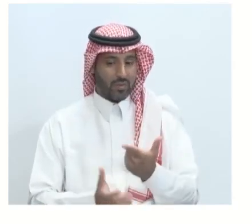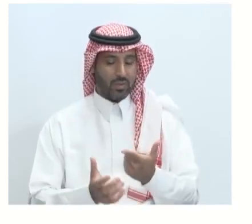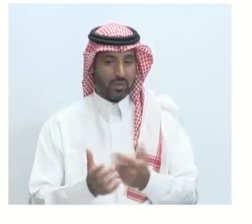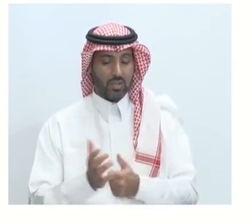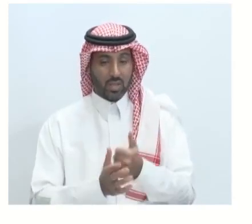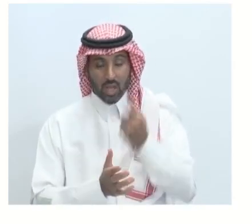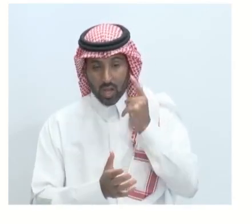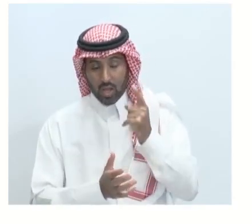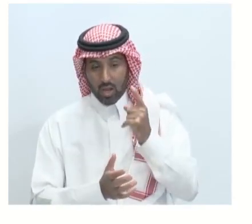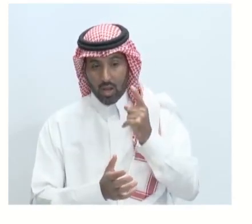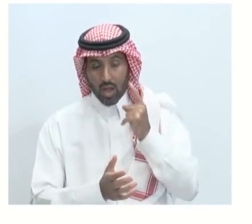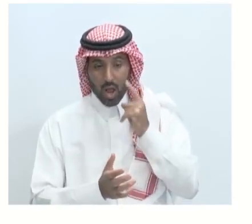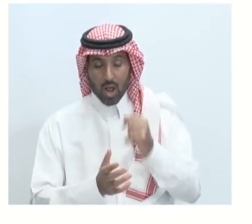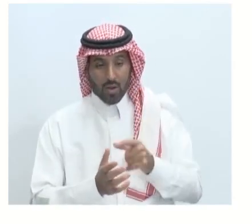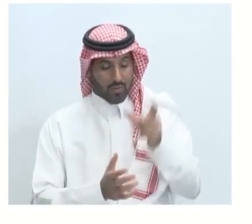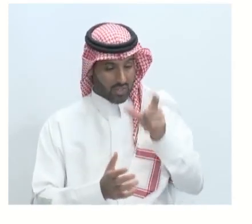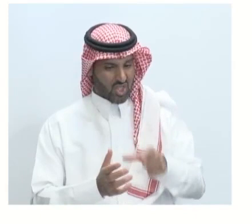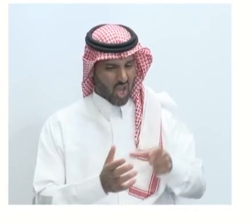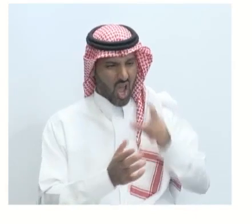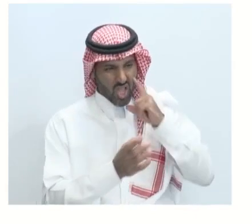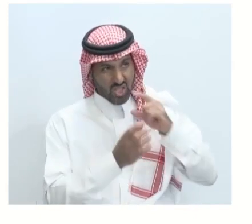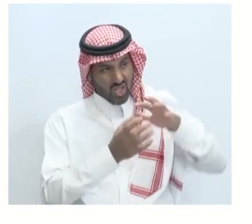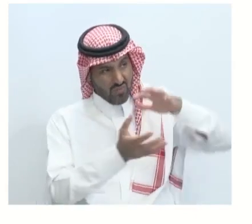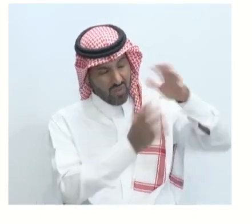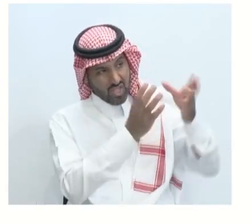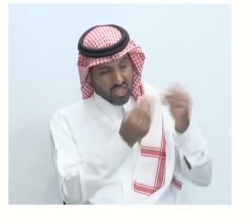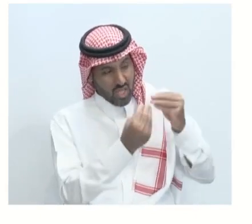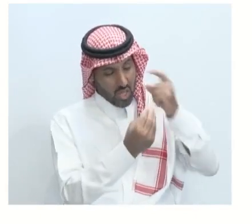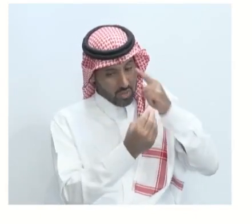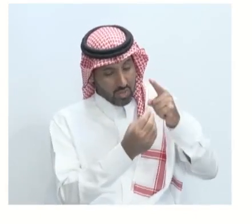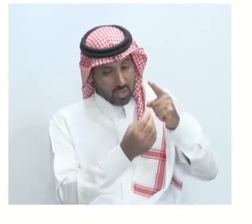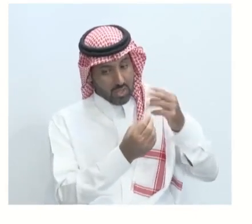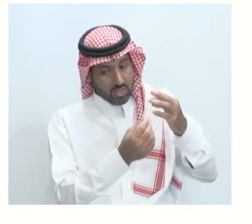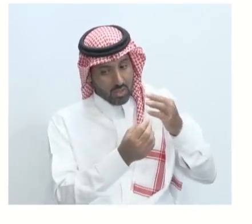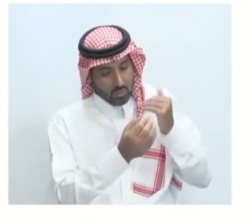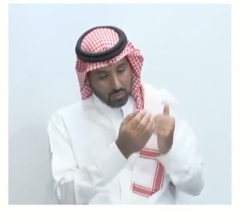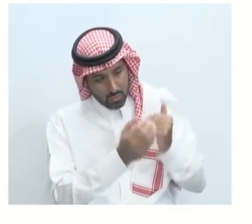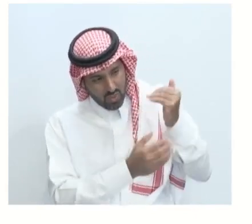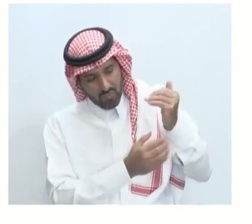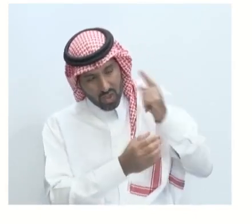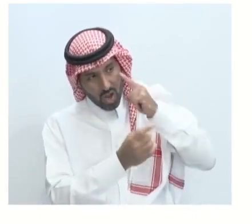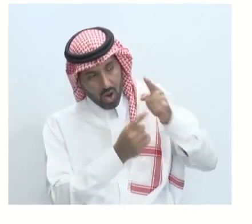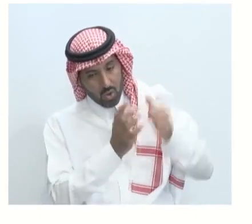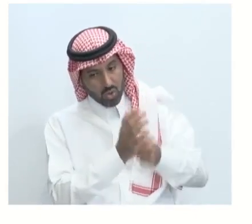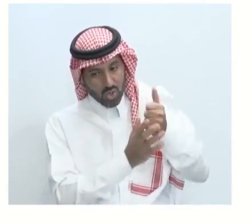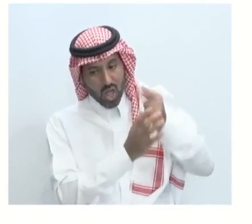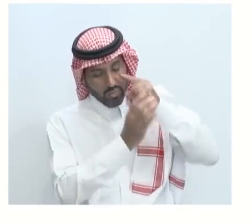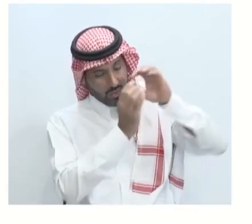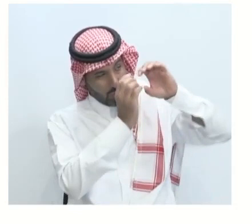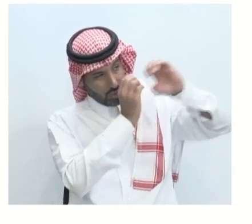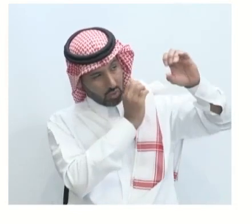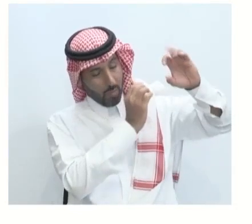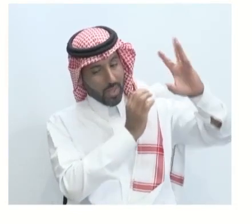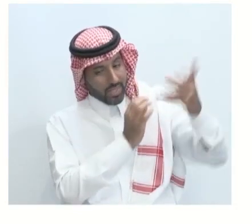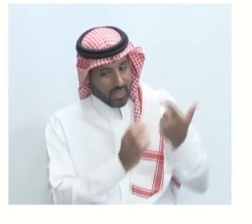يستطيع الفلكيون رفع كفا التلسكوبات احسنتم الجواب